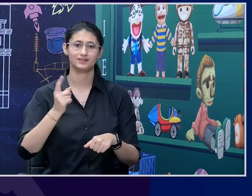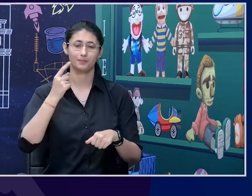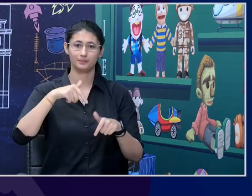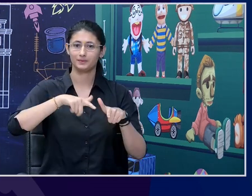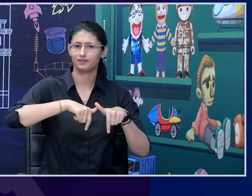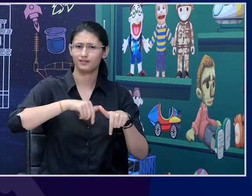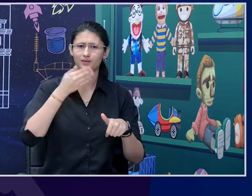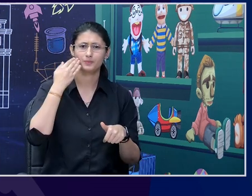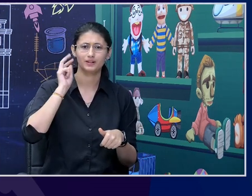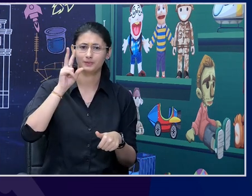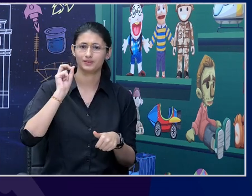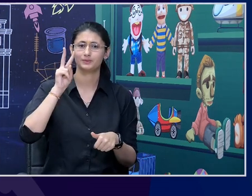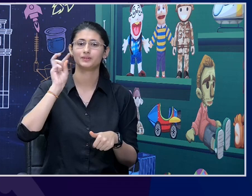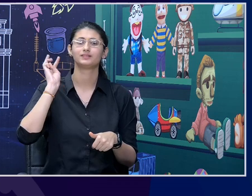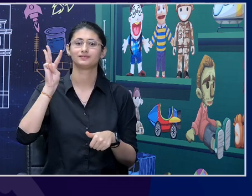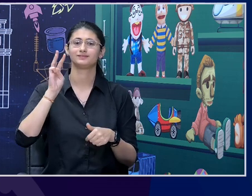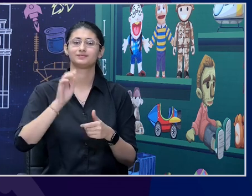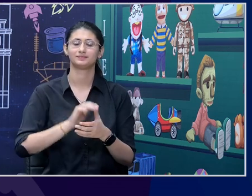इन 2023